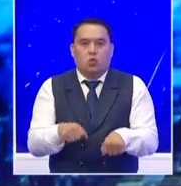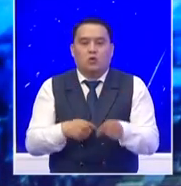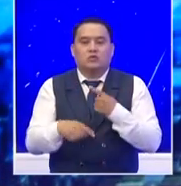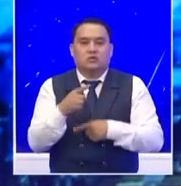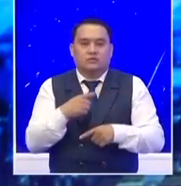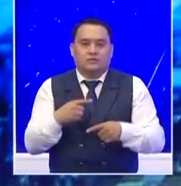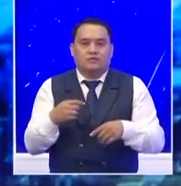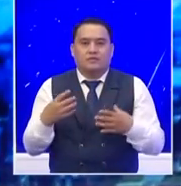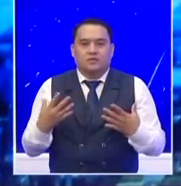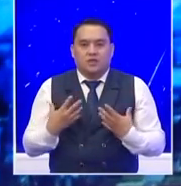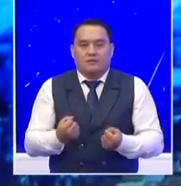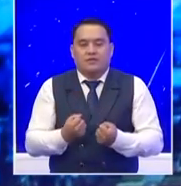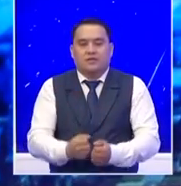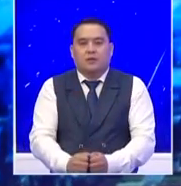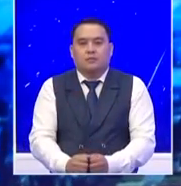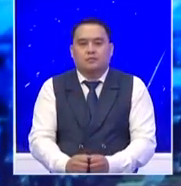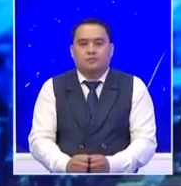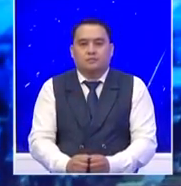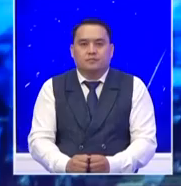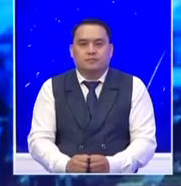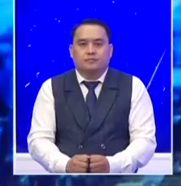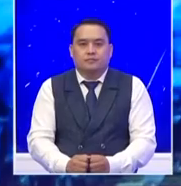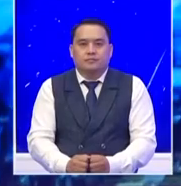қатарға қосыпты. Әлем жаңалықтар келесі топтамада.